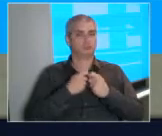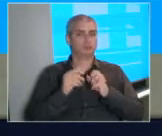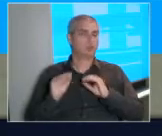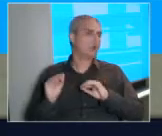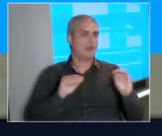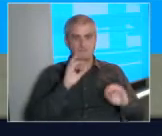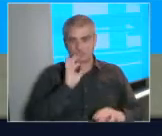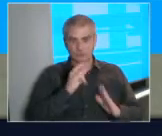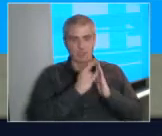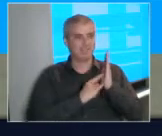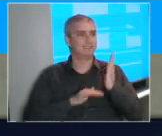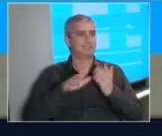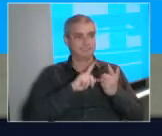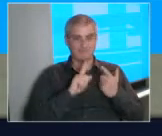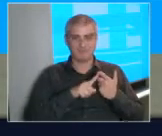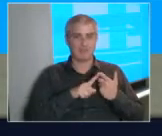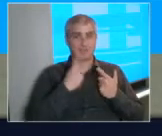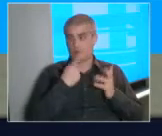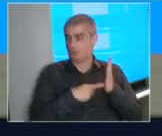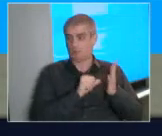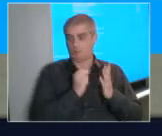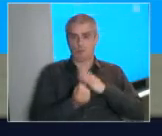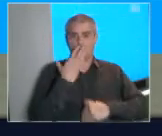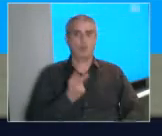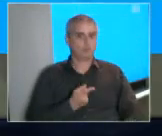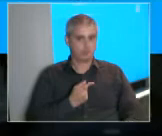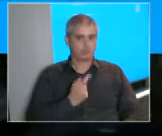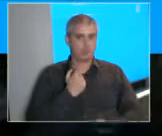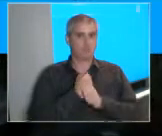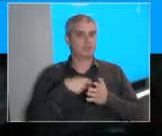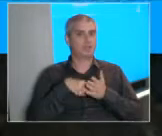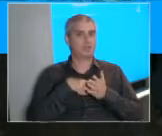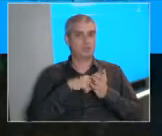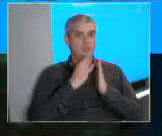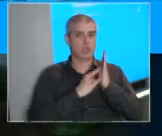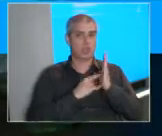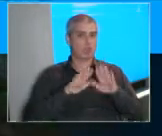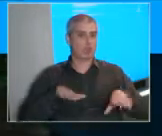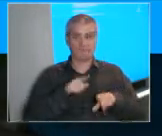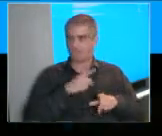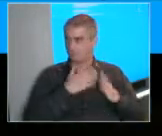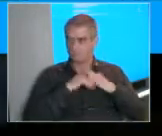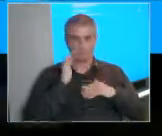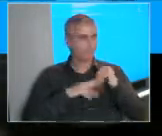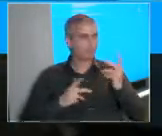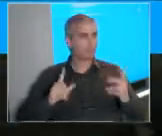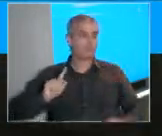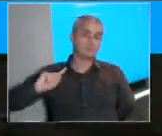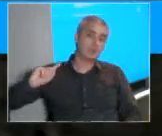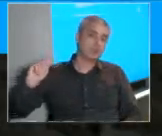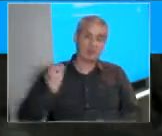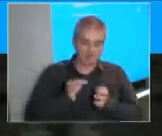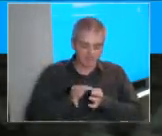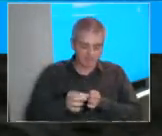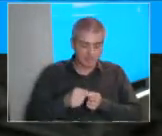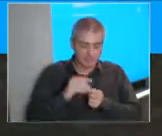של חקיקה סביבתית. אחת הדוגמאות הכי בולטות הן להעביר את התיקון לחוק החופים. בונים לנו על כל